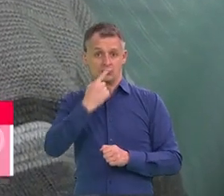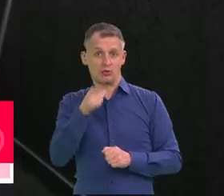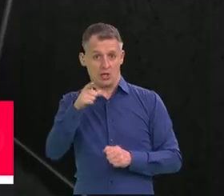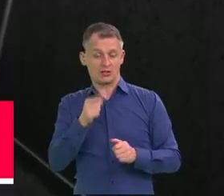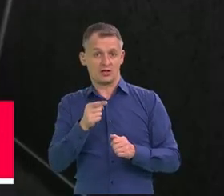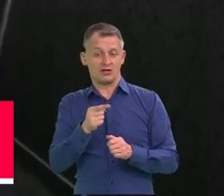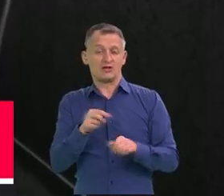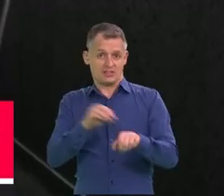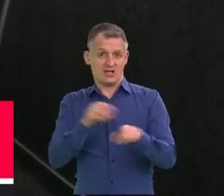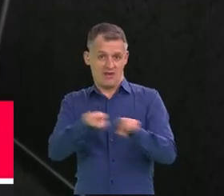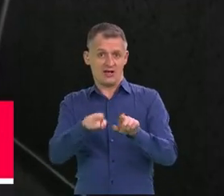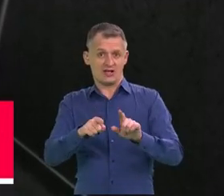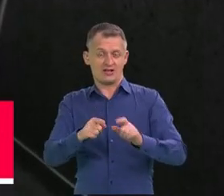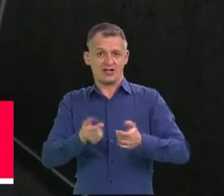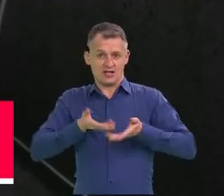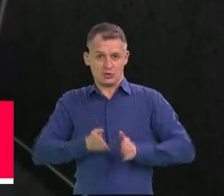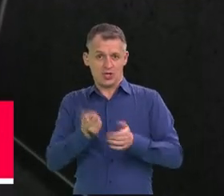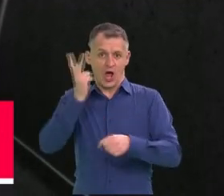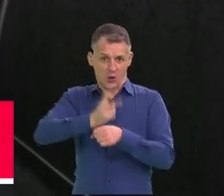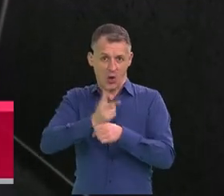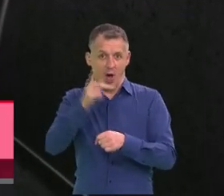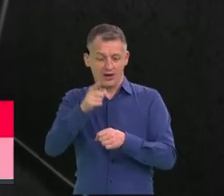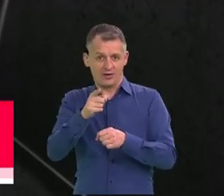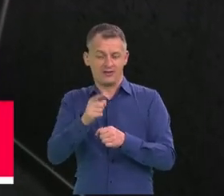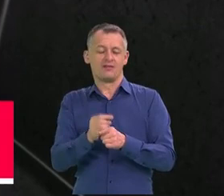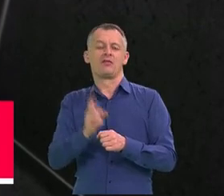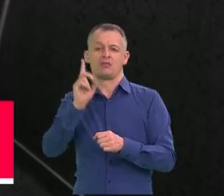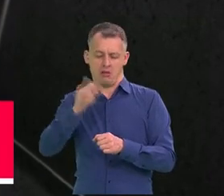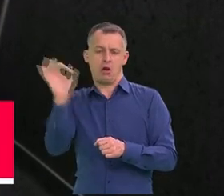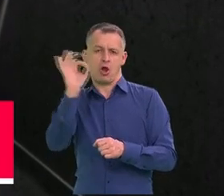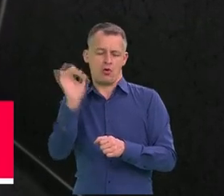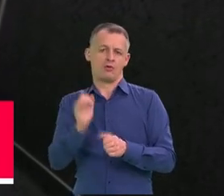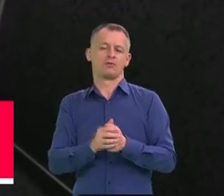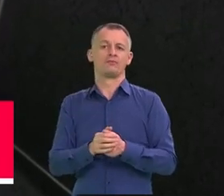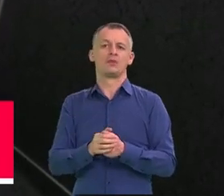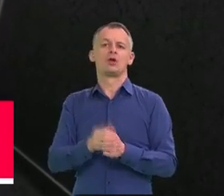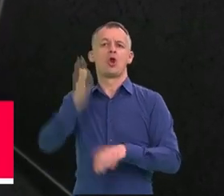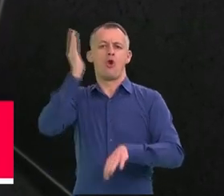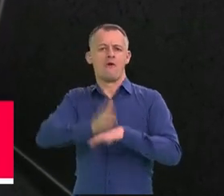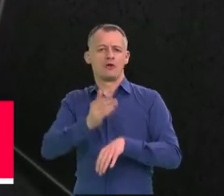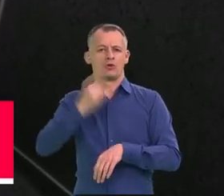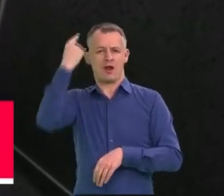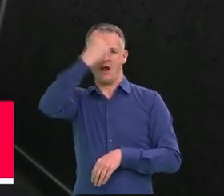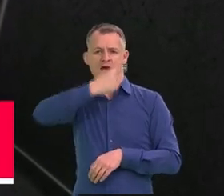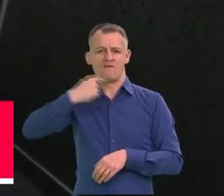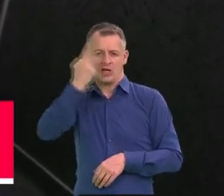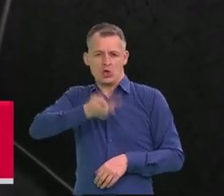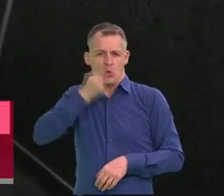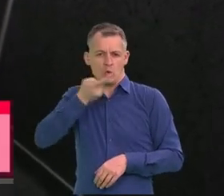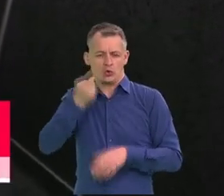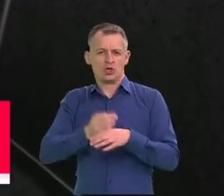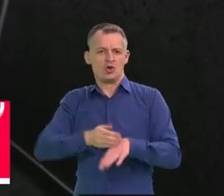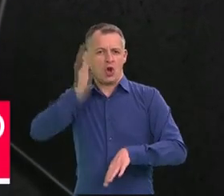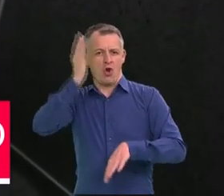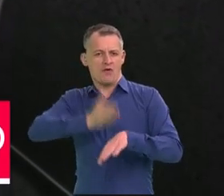Sigur. Cu stare generală bună, stabil hemodinamic, cu traumatism craniofacial minor, cu escoriață la